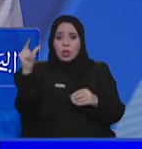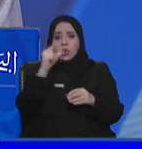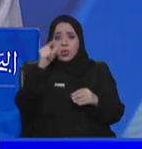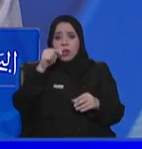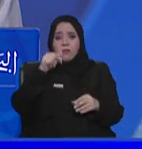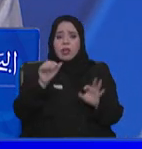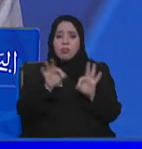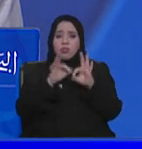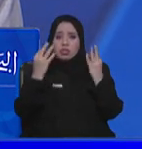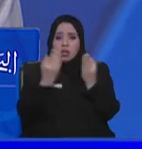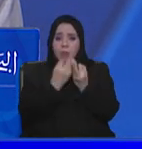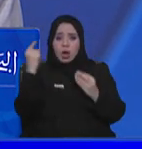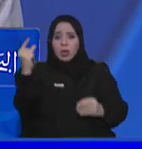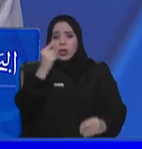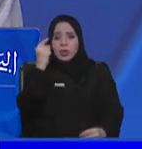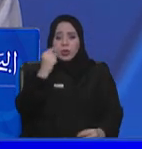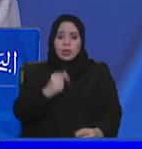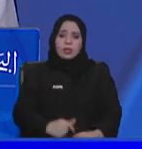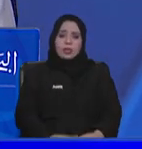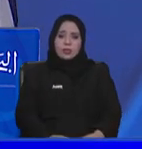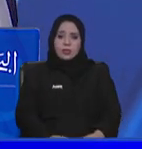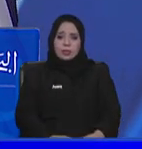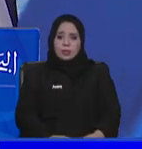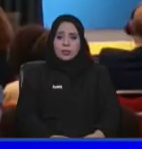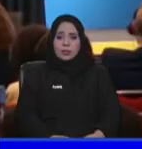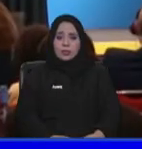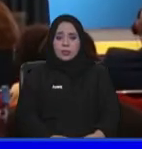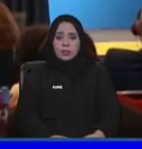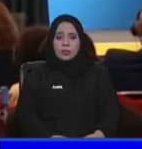المؤسسات البرلمانيه في المجتمع الدولي